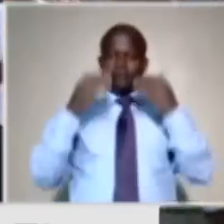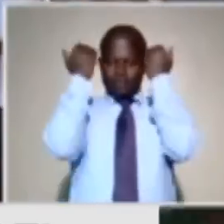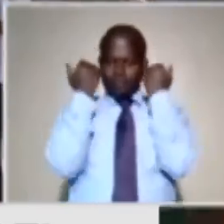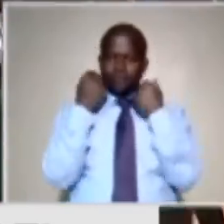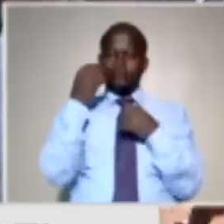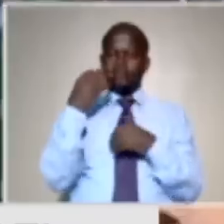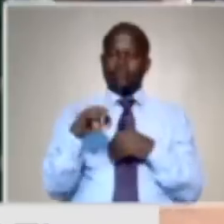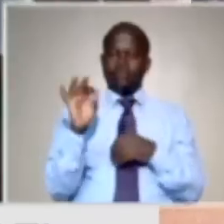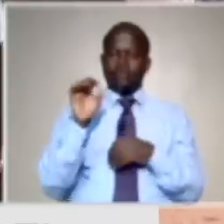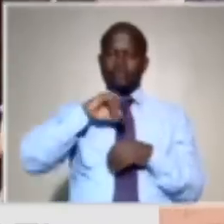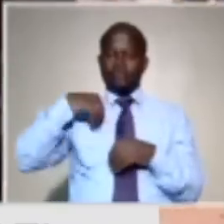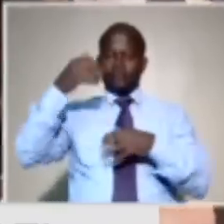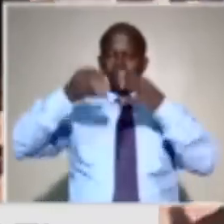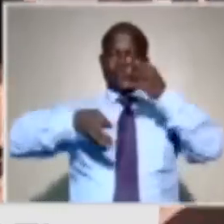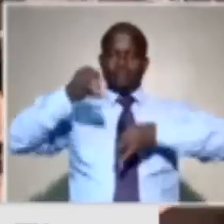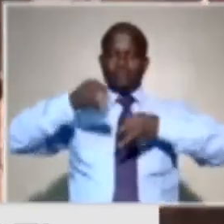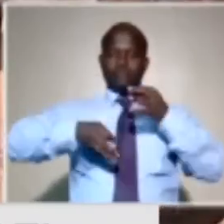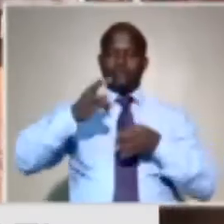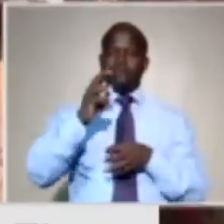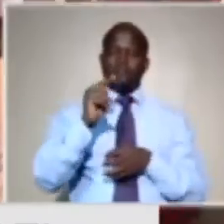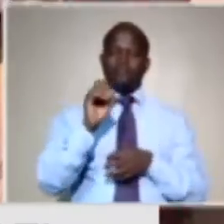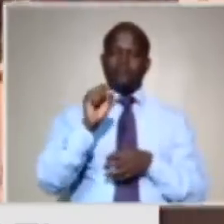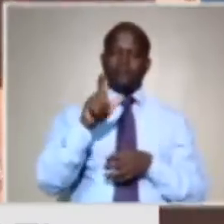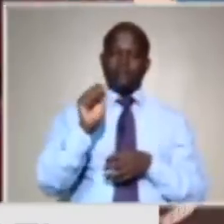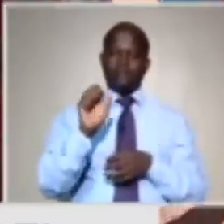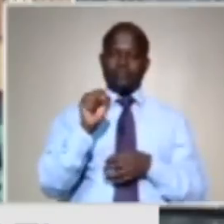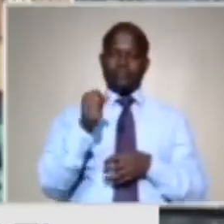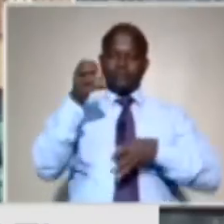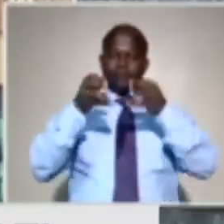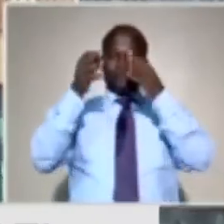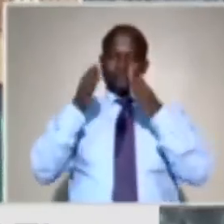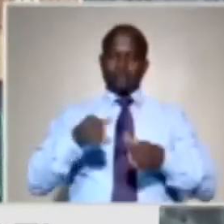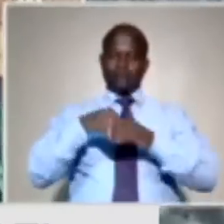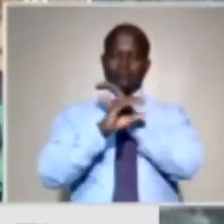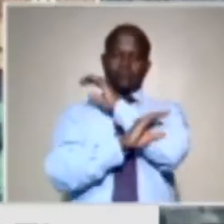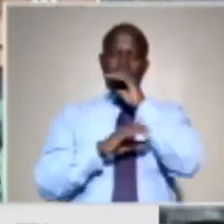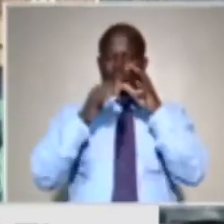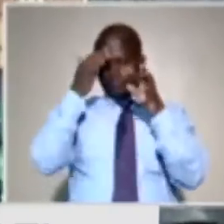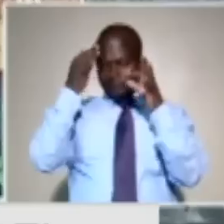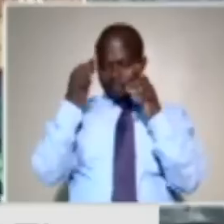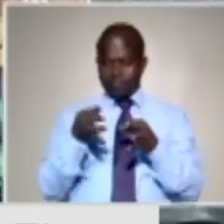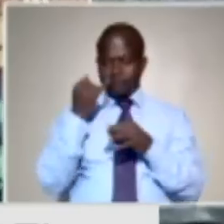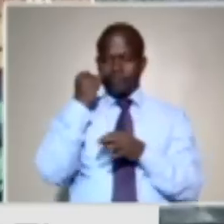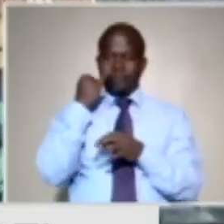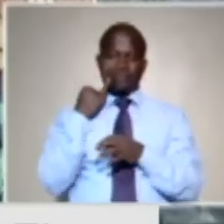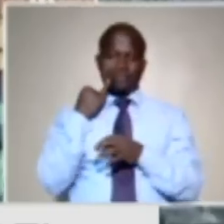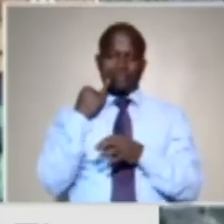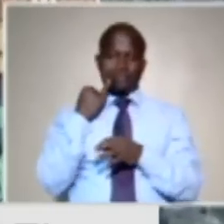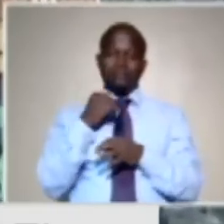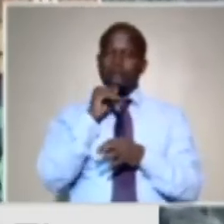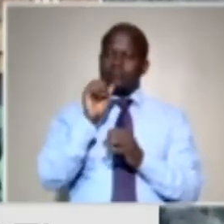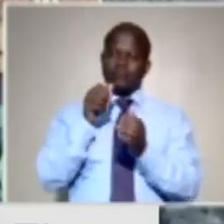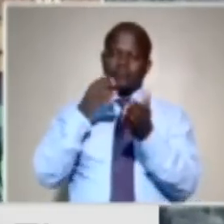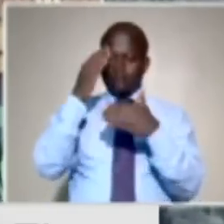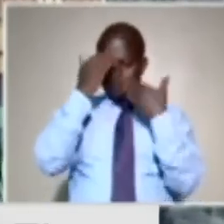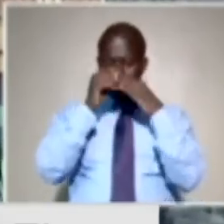bw'Ubufaransa bwanze kuburanisha Padiri Wenceslas Munyeshyaka, aho abacamanza bo muri iki gihugu bafashe icyemezo ndakuka cyo